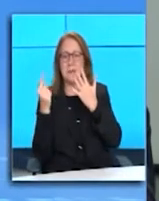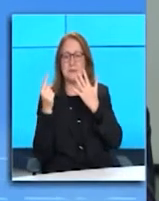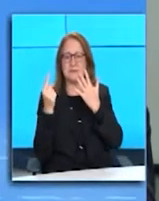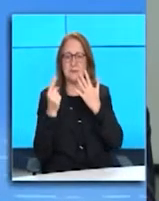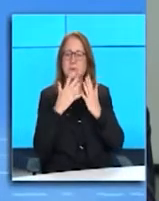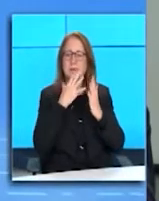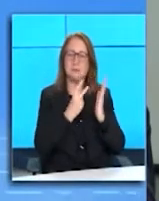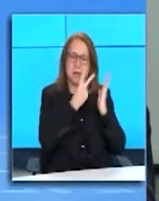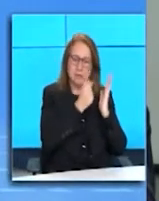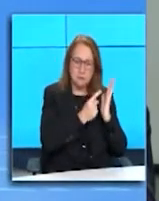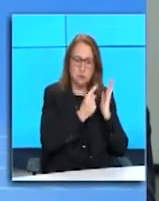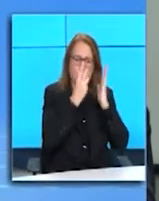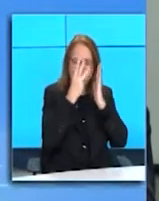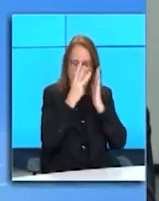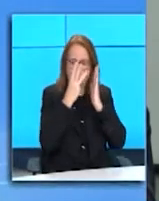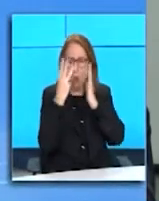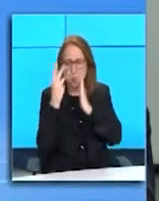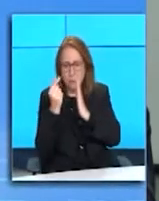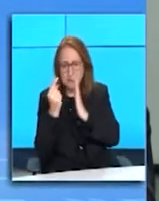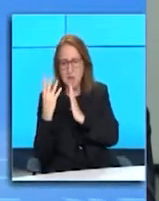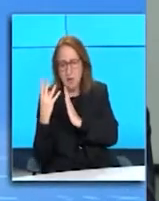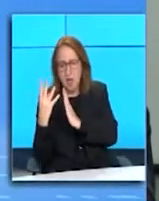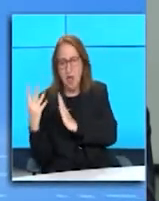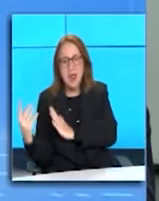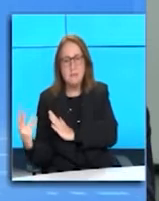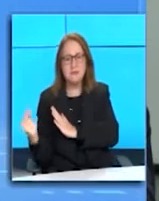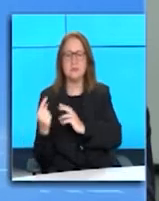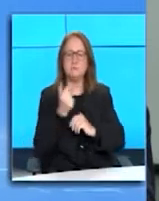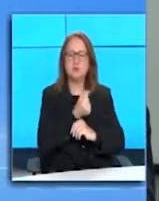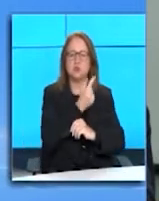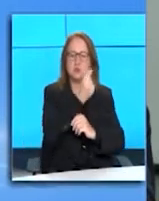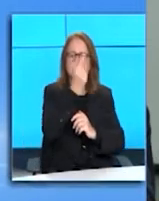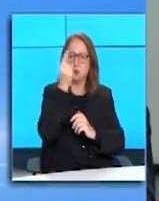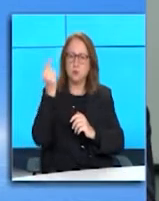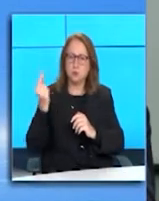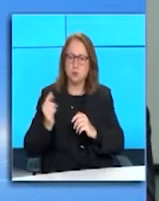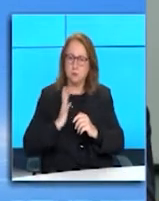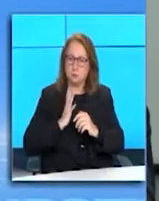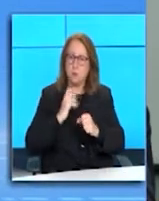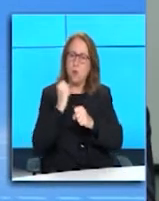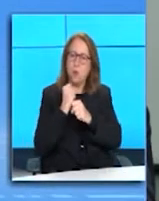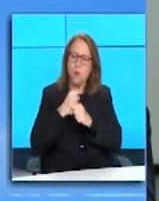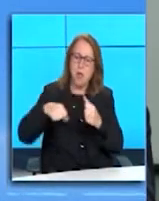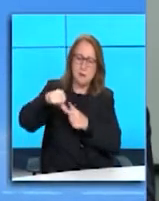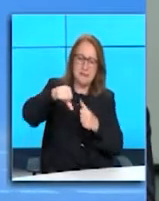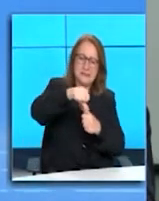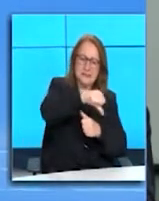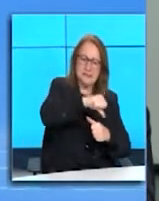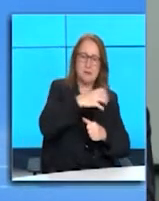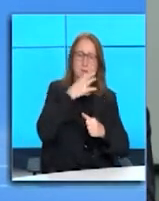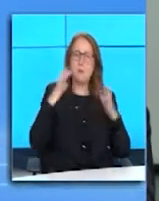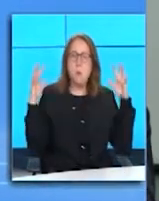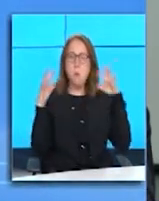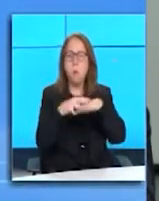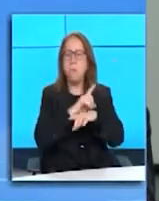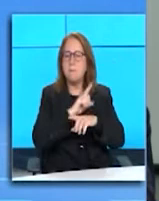οποία να καλύπτουν ισομερώς τον κόσμο, ενώ παράλληλα θα υπάρξει και για το λιανεμπόριο συγκεκριμένο ωράριο